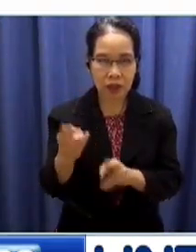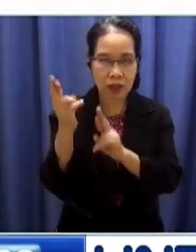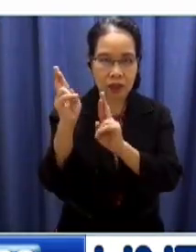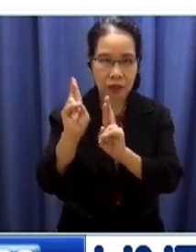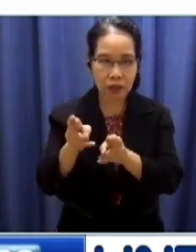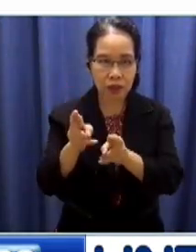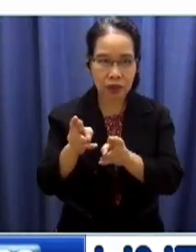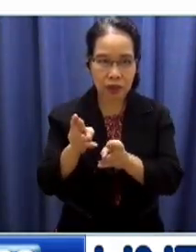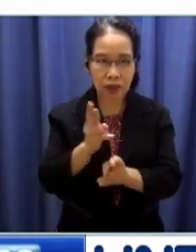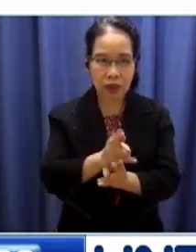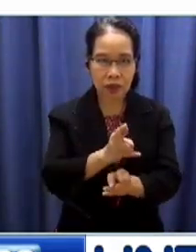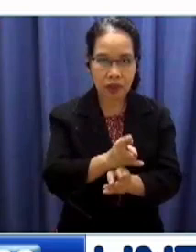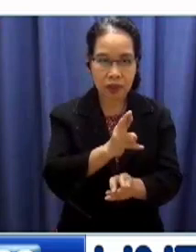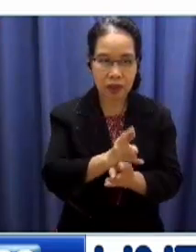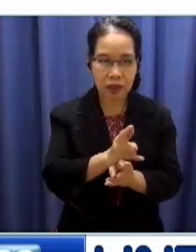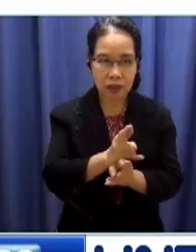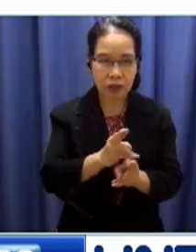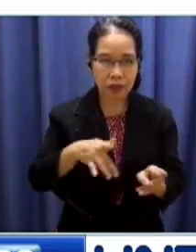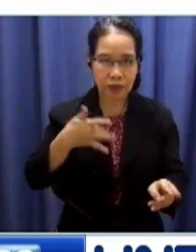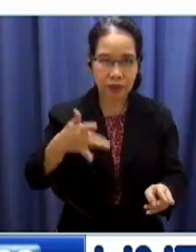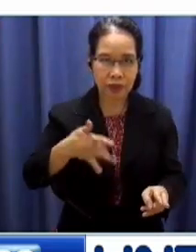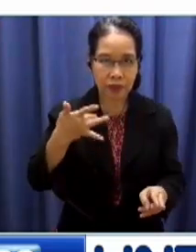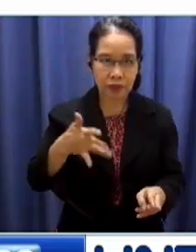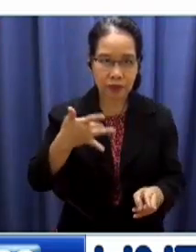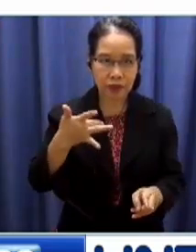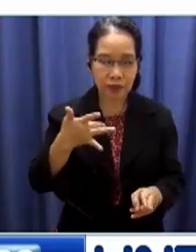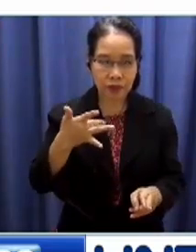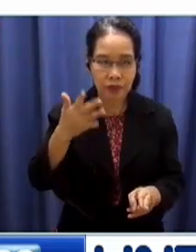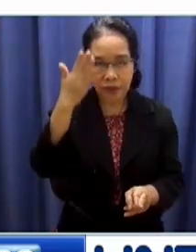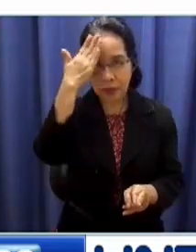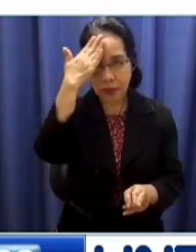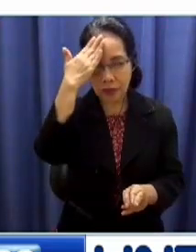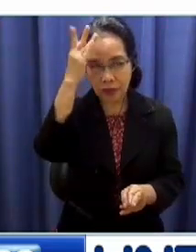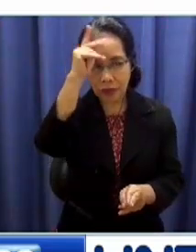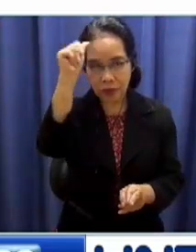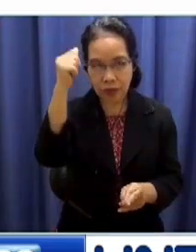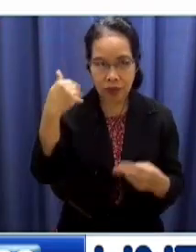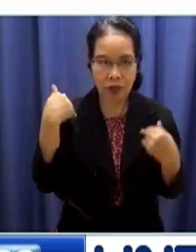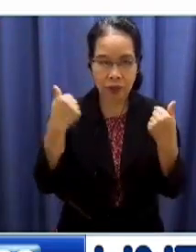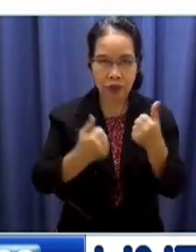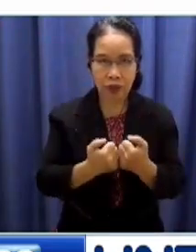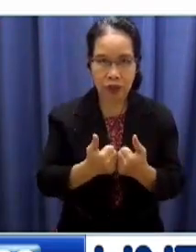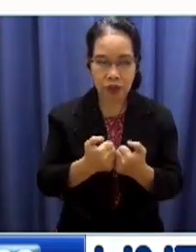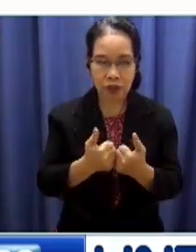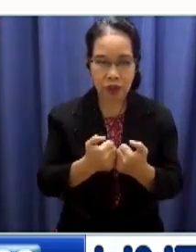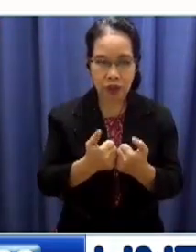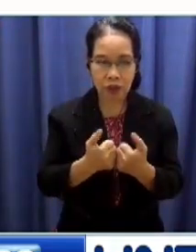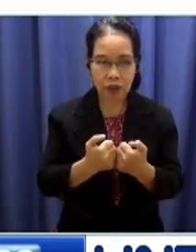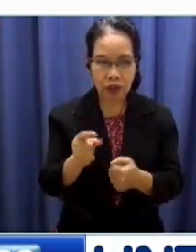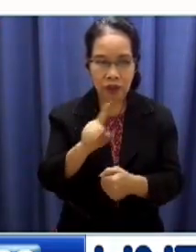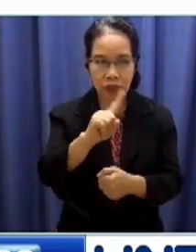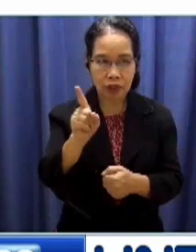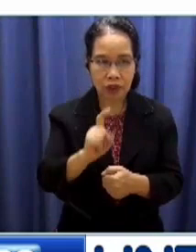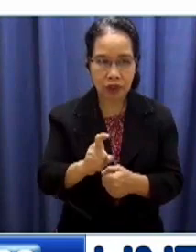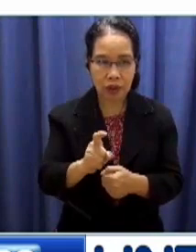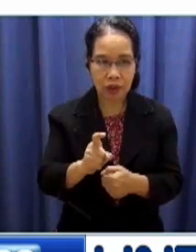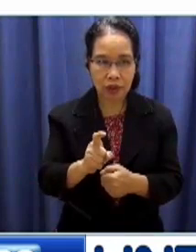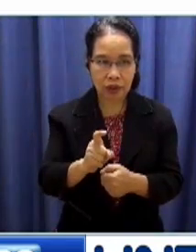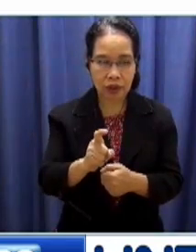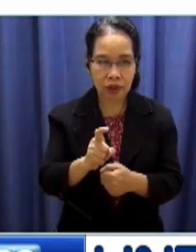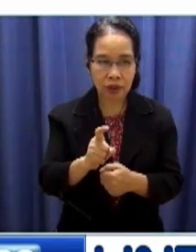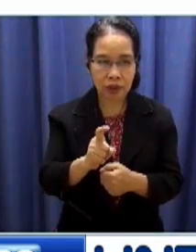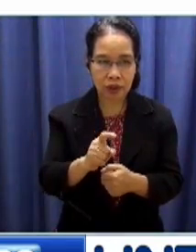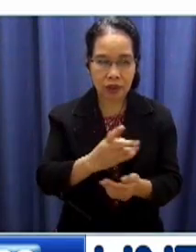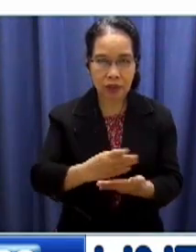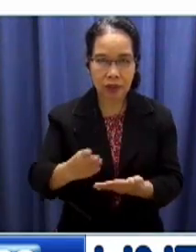damdamin po natin. Alam mo kaya, Daniel, may mga nagtetext sa akin, ang tatanong, Director, bibili pa ba kami ng baboy?